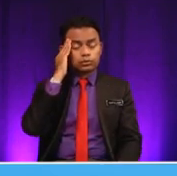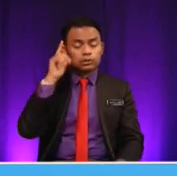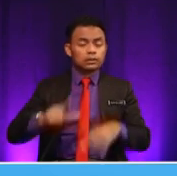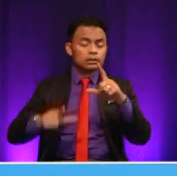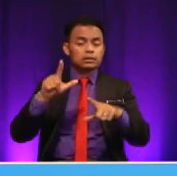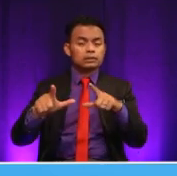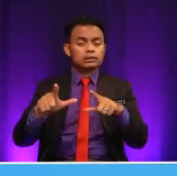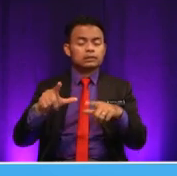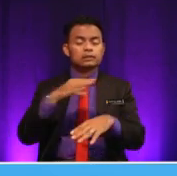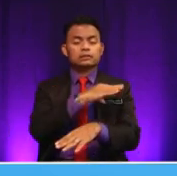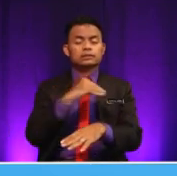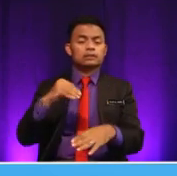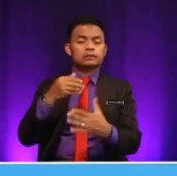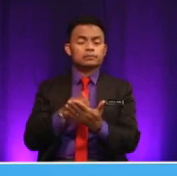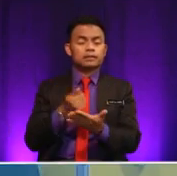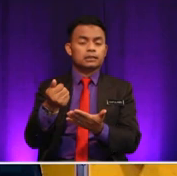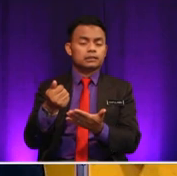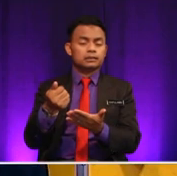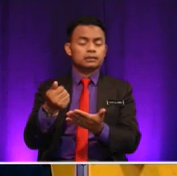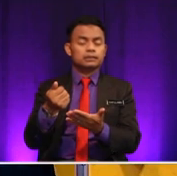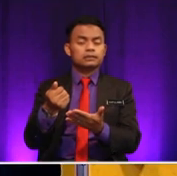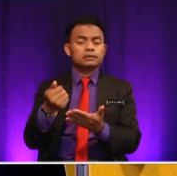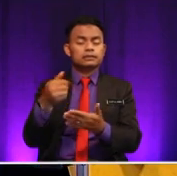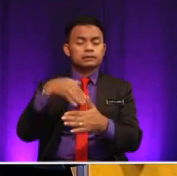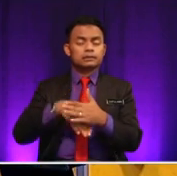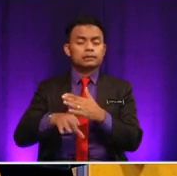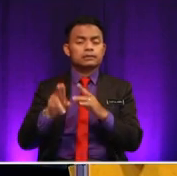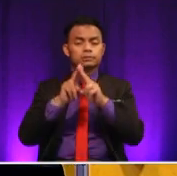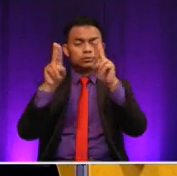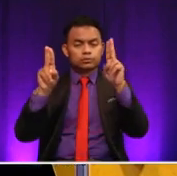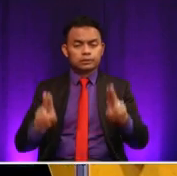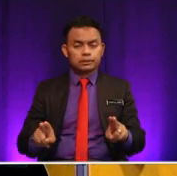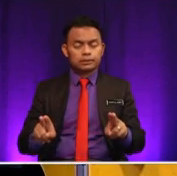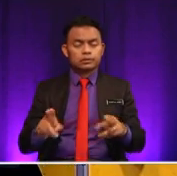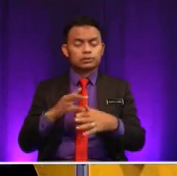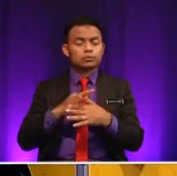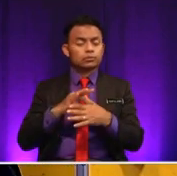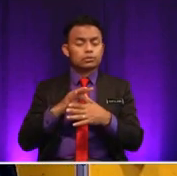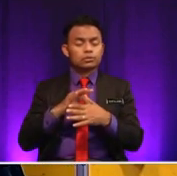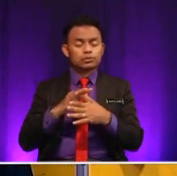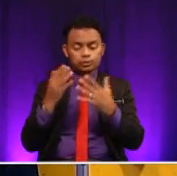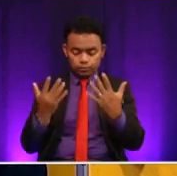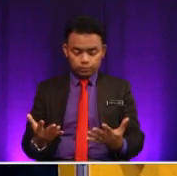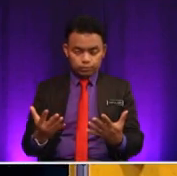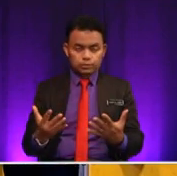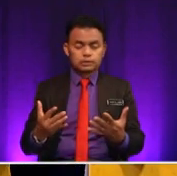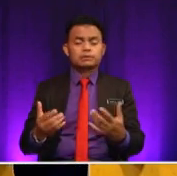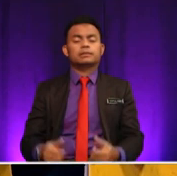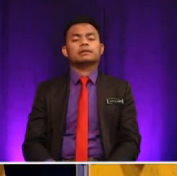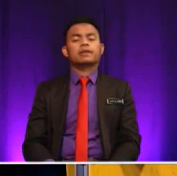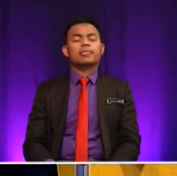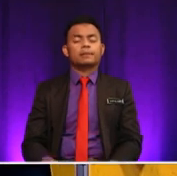dalam ujian dalam ujian komposisi badan tersebut Oke dan yang keempat saja bulu